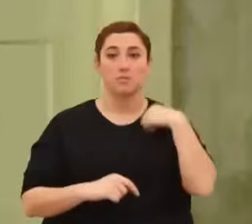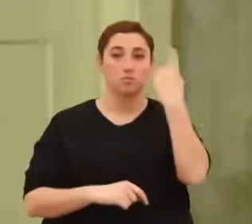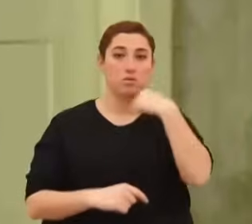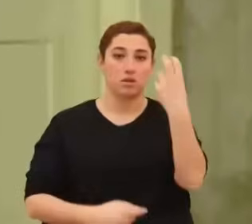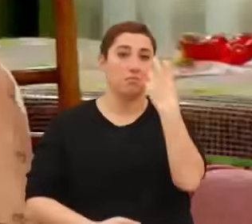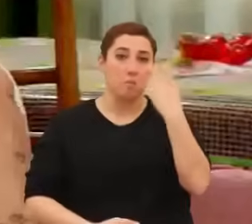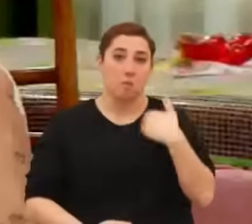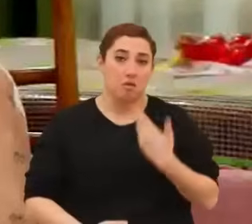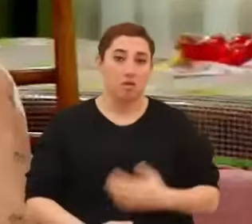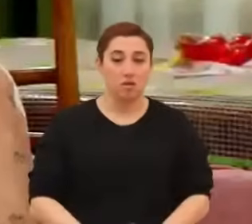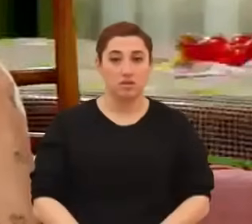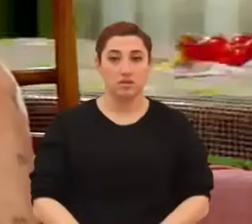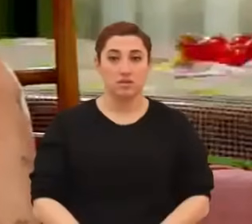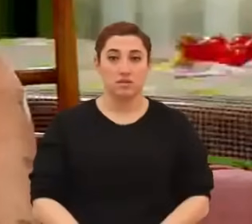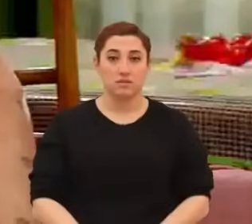bakar yani.